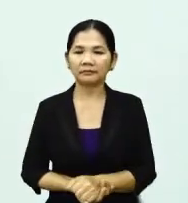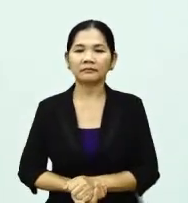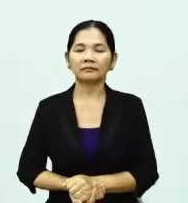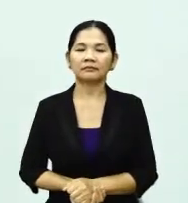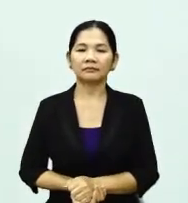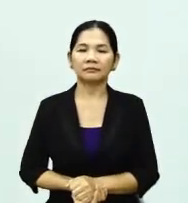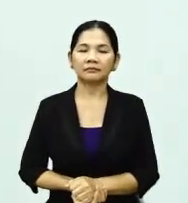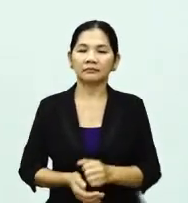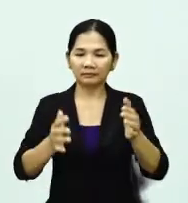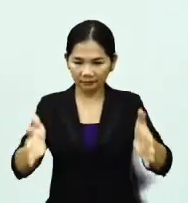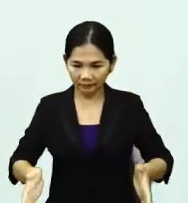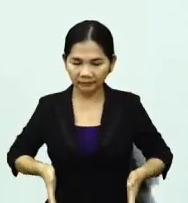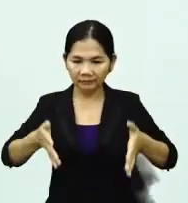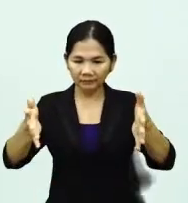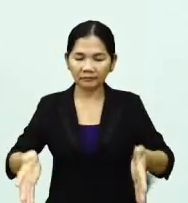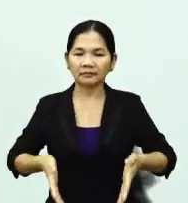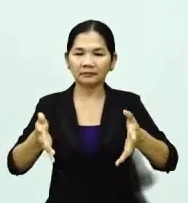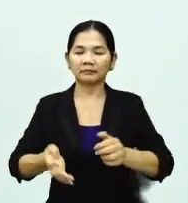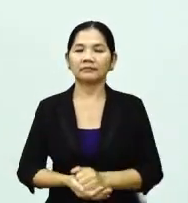Chà, rột tì.